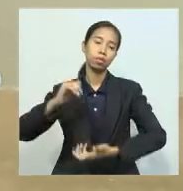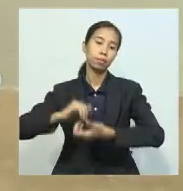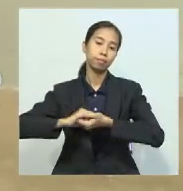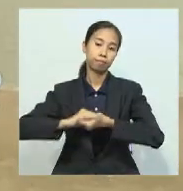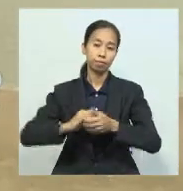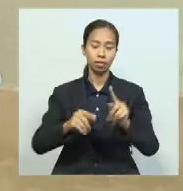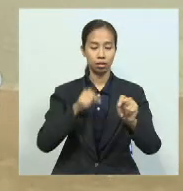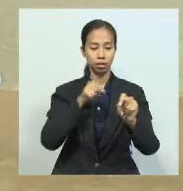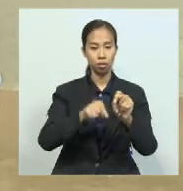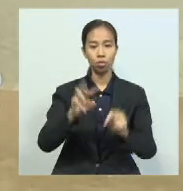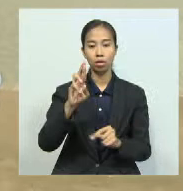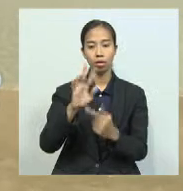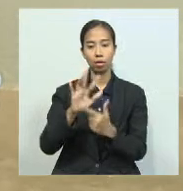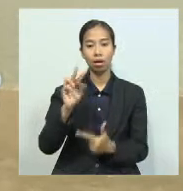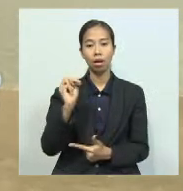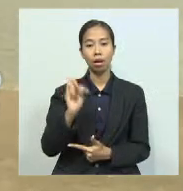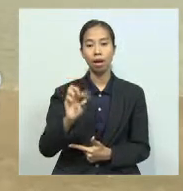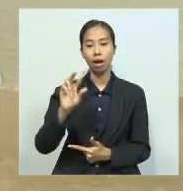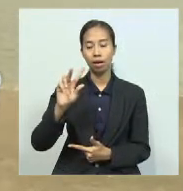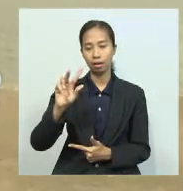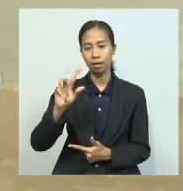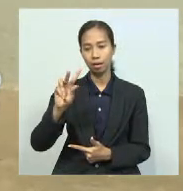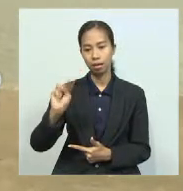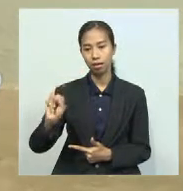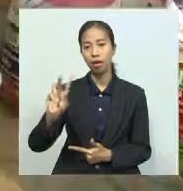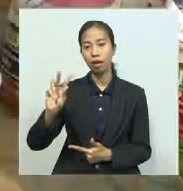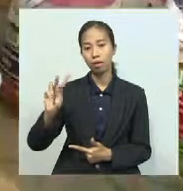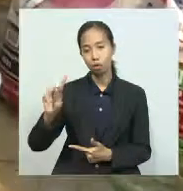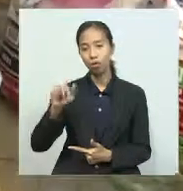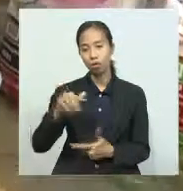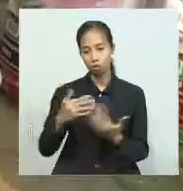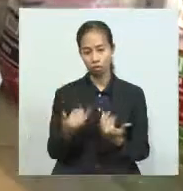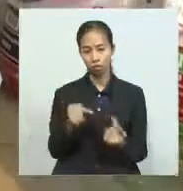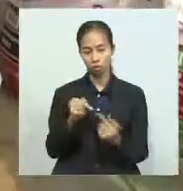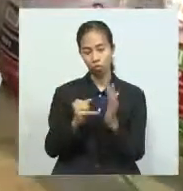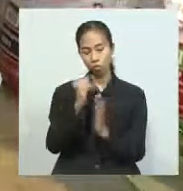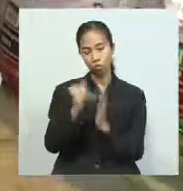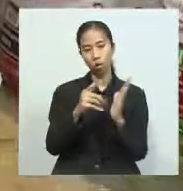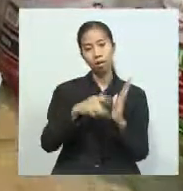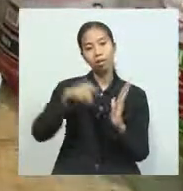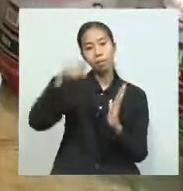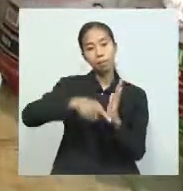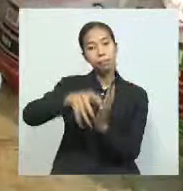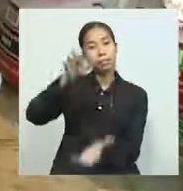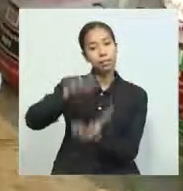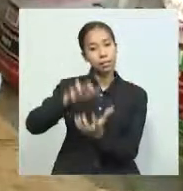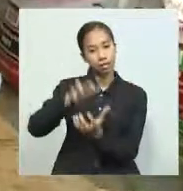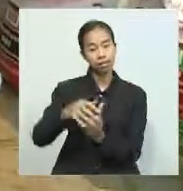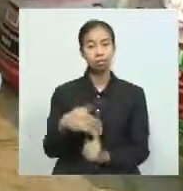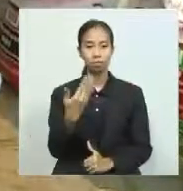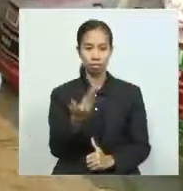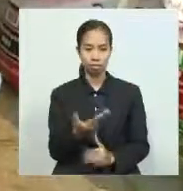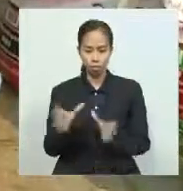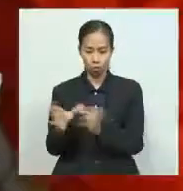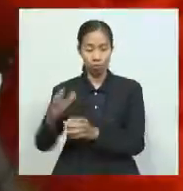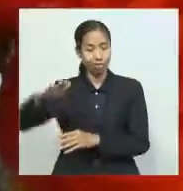รังนกซึ่งเป็นเกษตรกรผู้ใช้น้ำนะครับในตำบลรังนกอำเภอสามงามจังหวัดพิจิตรประมาณ50คนวันนี้มาพร้อมกับท